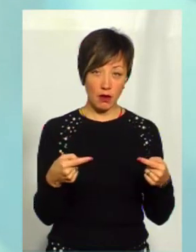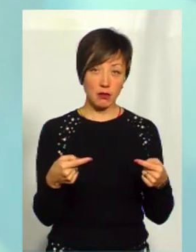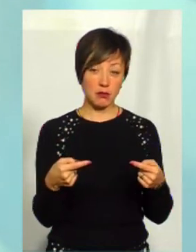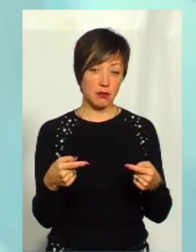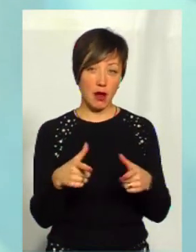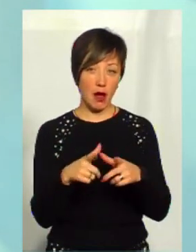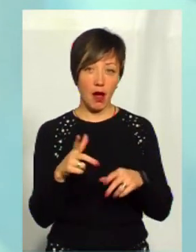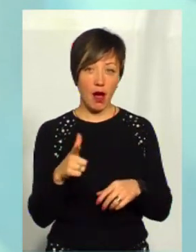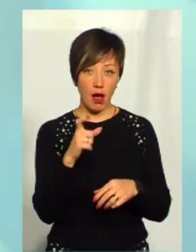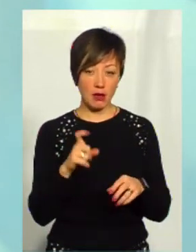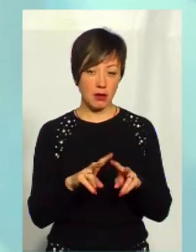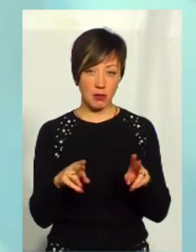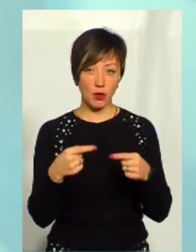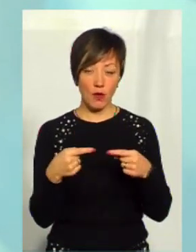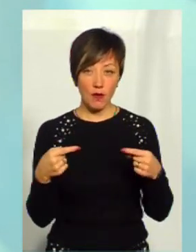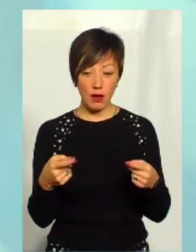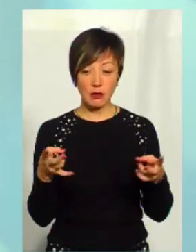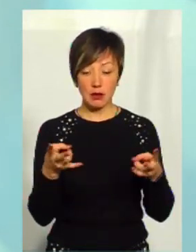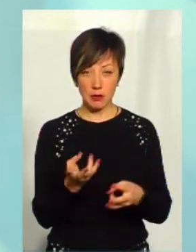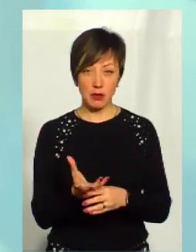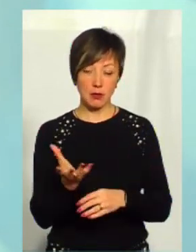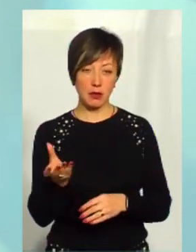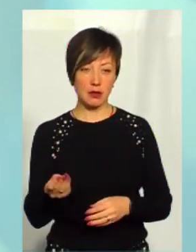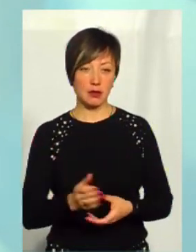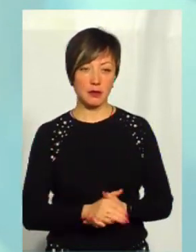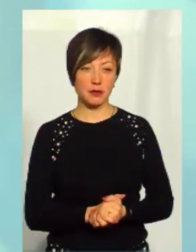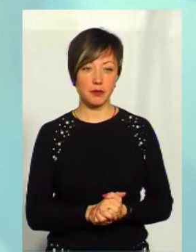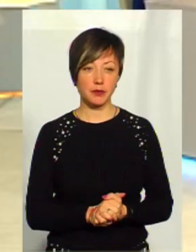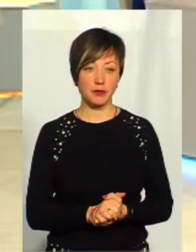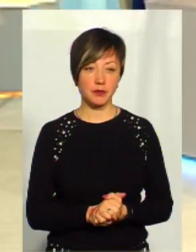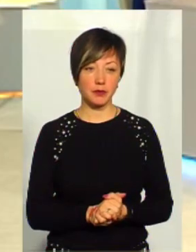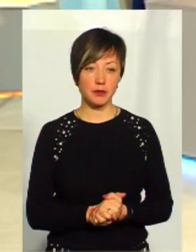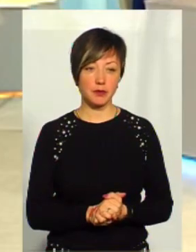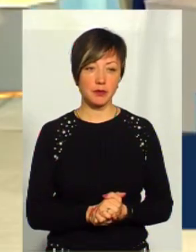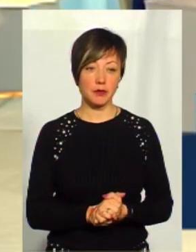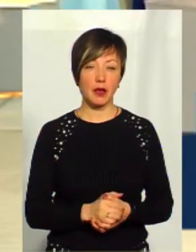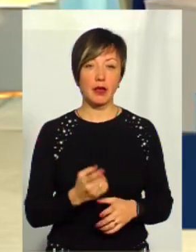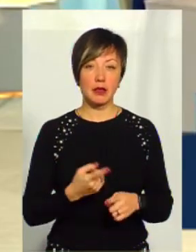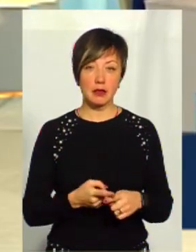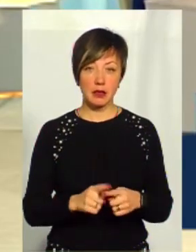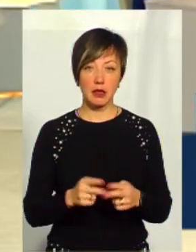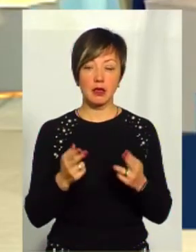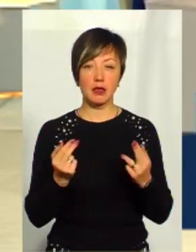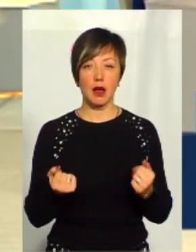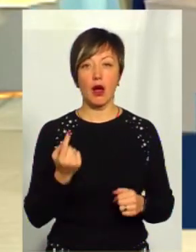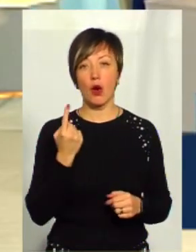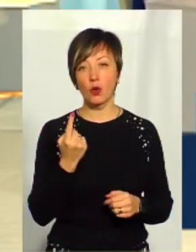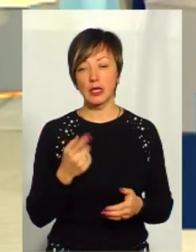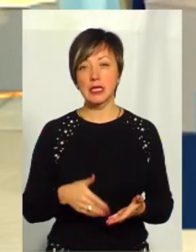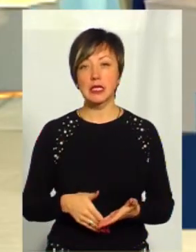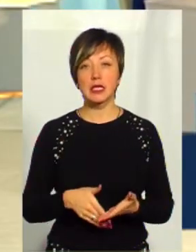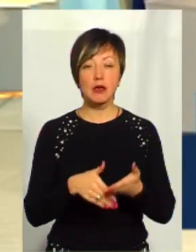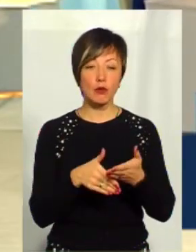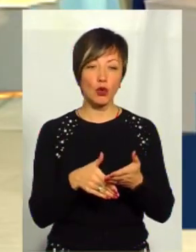той самий товар на сьогоднішній день, і відповідно за нього розрахувалися. Тому це, да, це буде одним із стимулів, скажімо